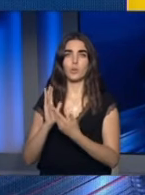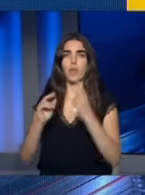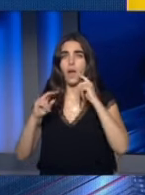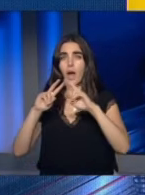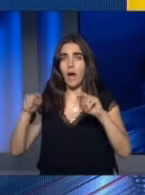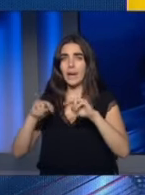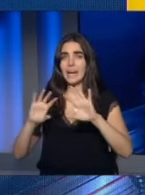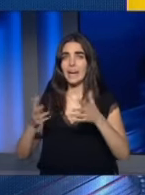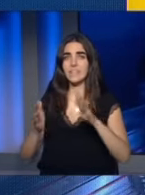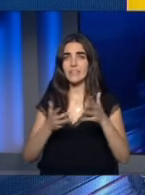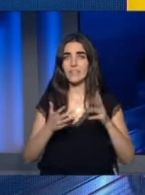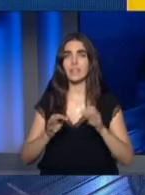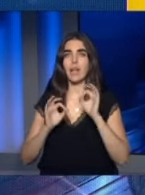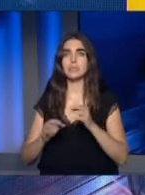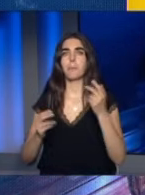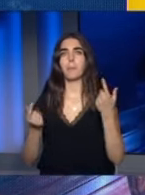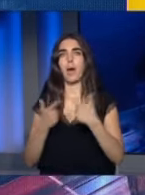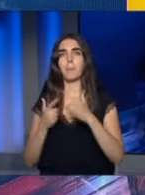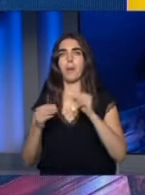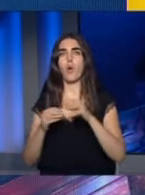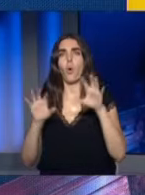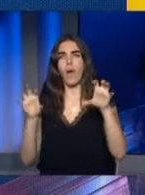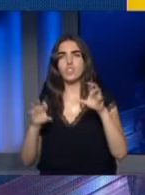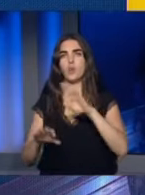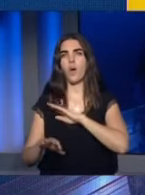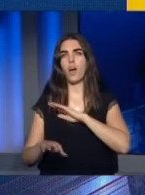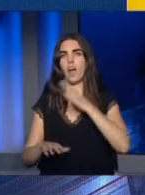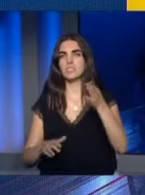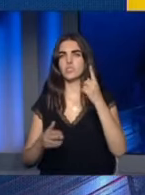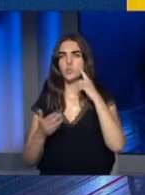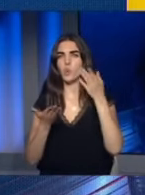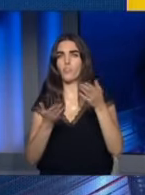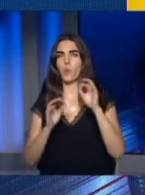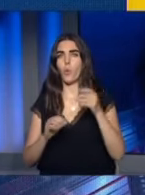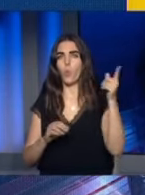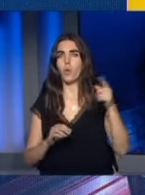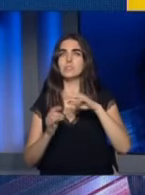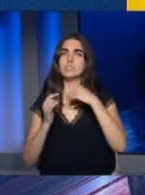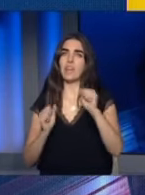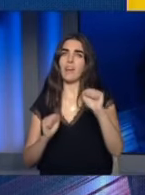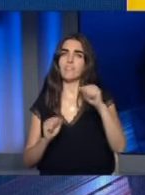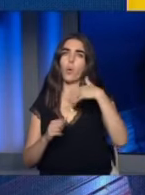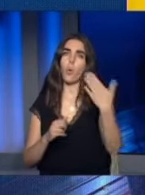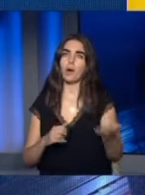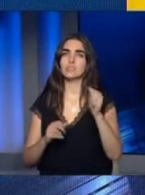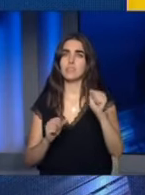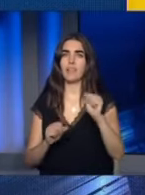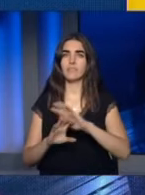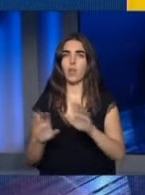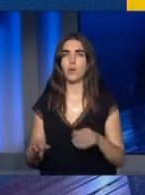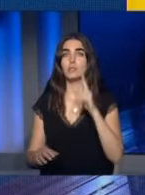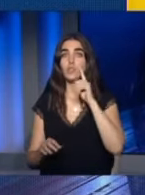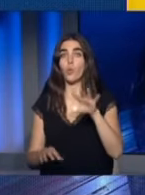نحقق ذلك لكن ما فعله العدو من توحش في غزه هو اسقاط نفسه بنفسه ووفر علينا